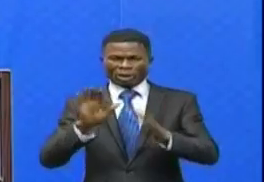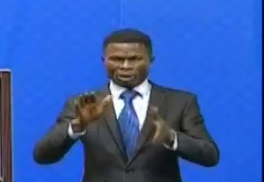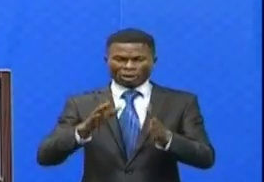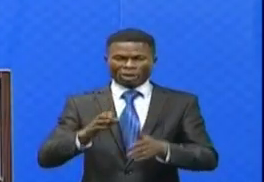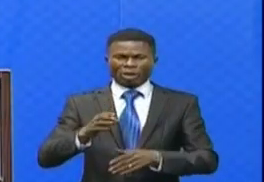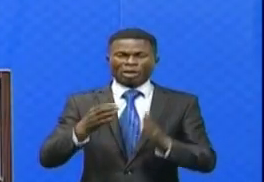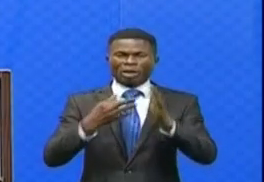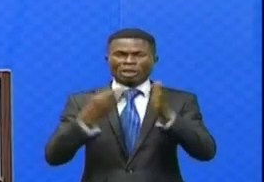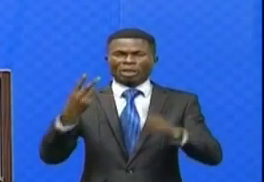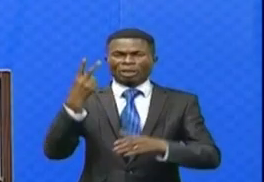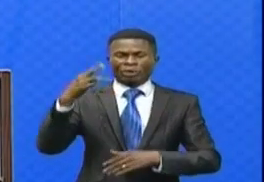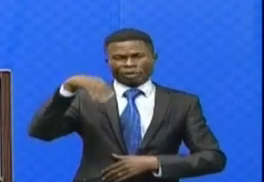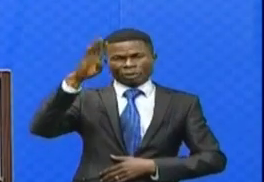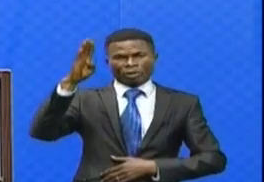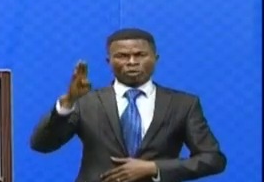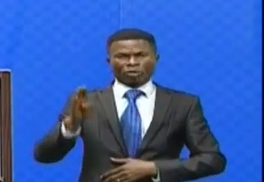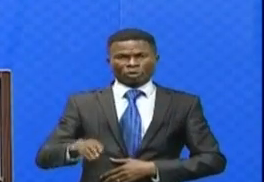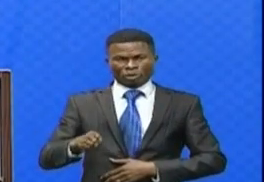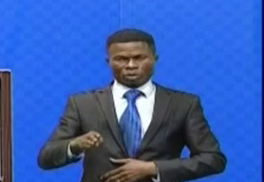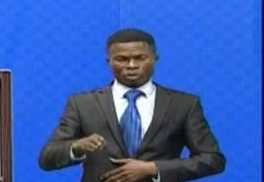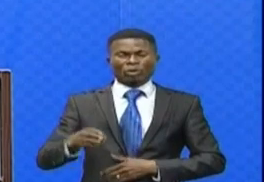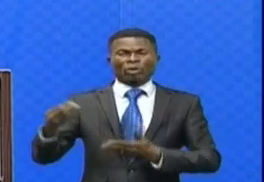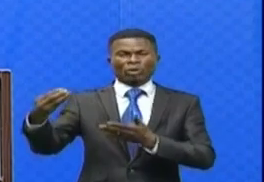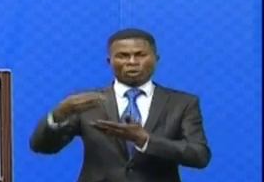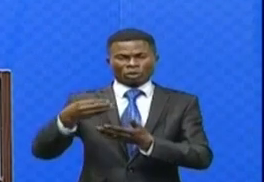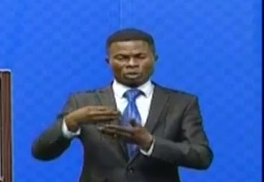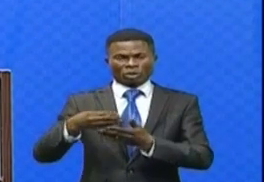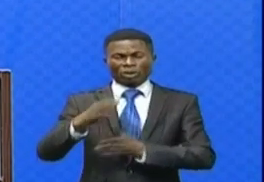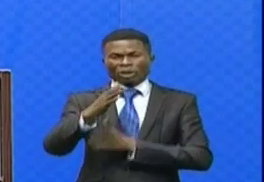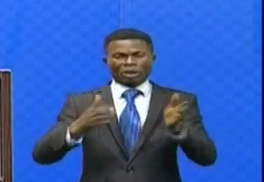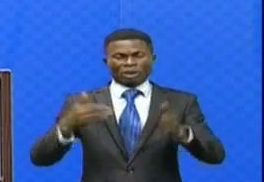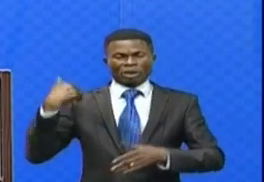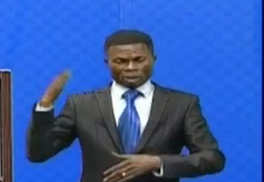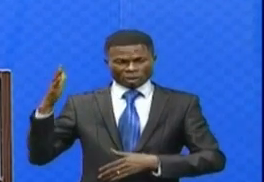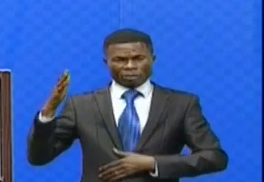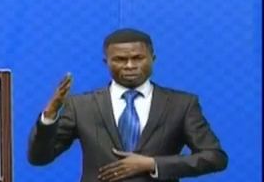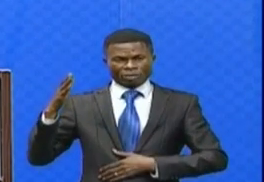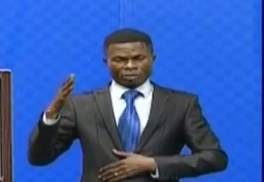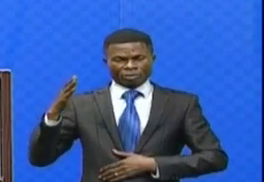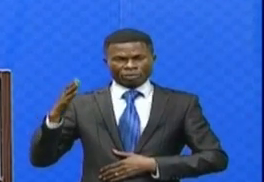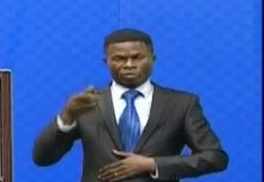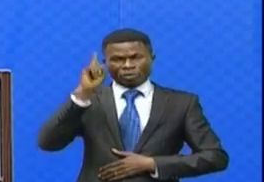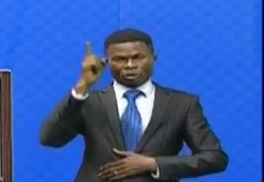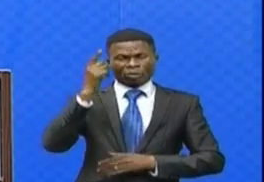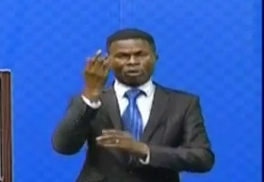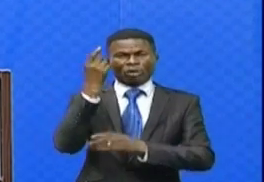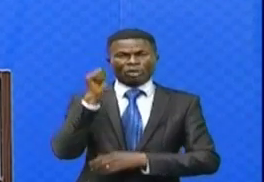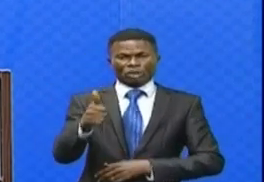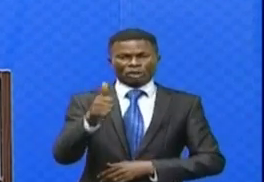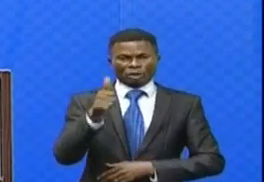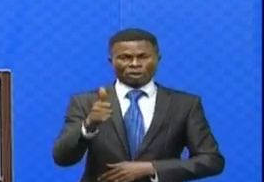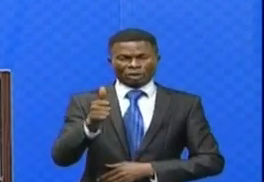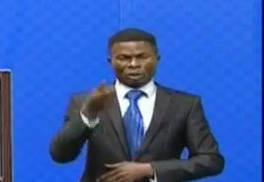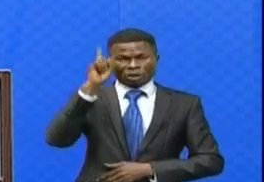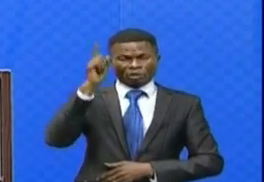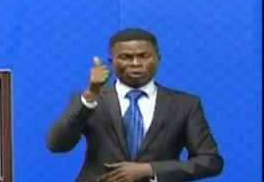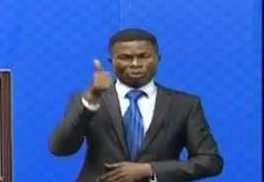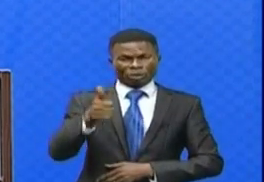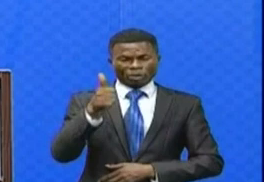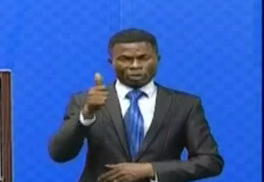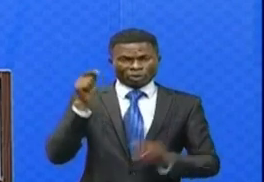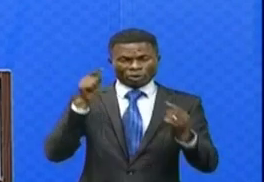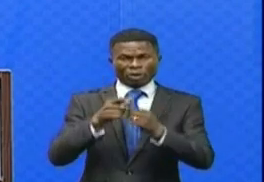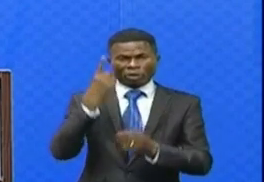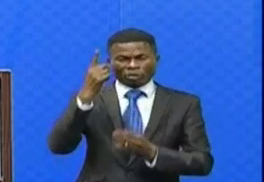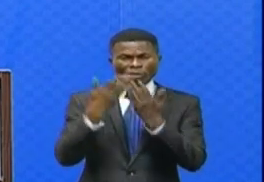82 % en cumul les recettes mobilisés au 1er janvier du 1er janvier au 1er ou